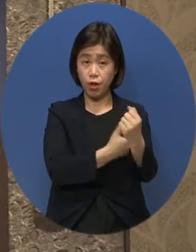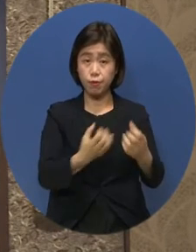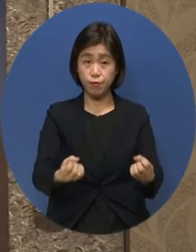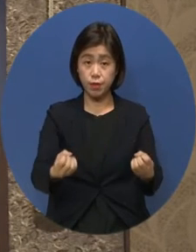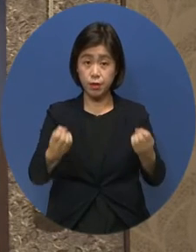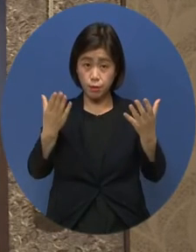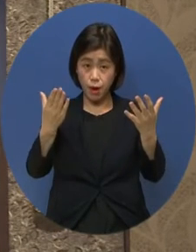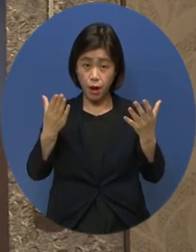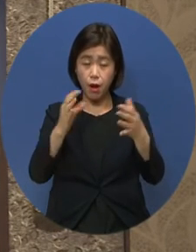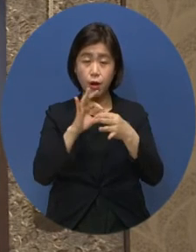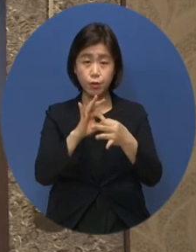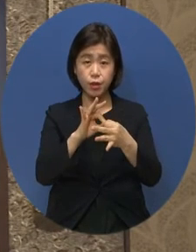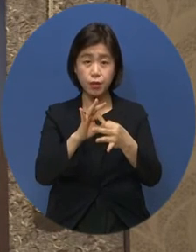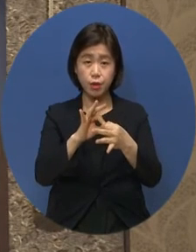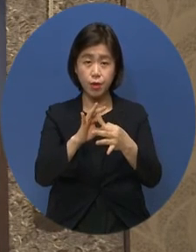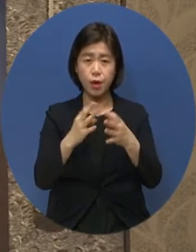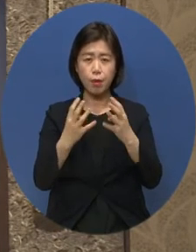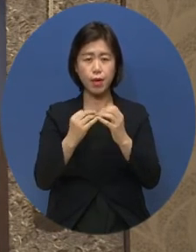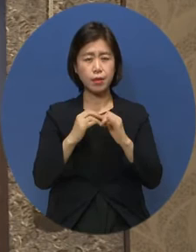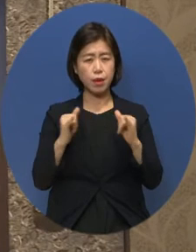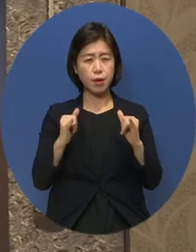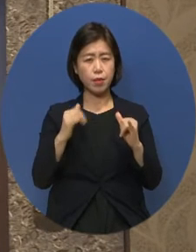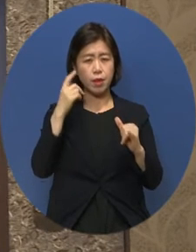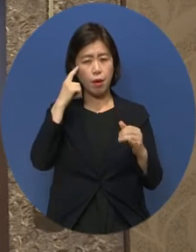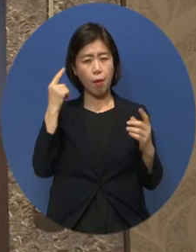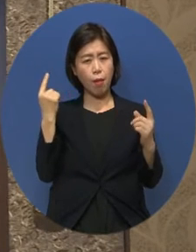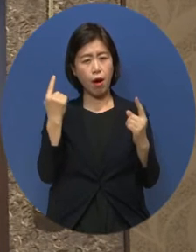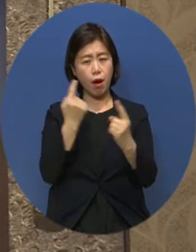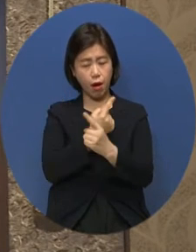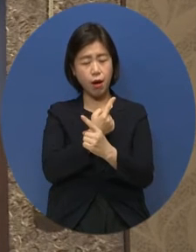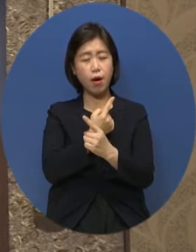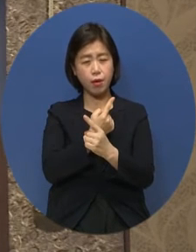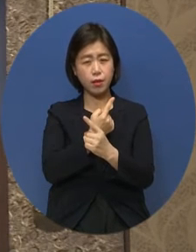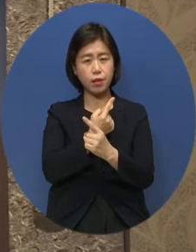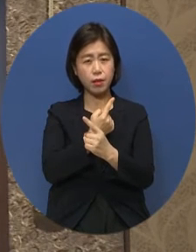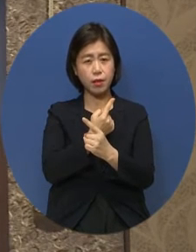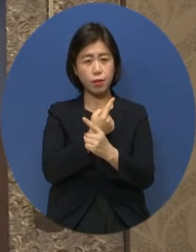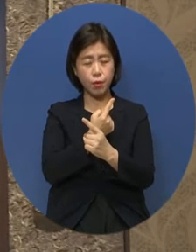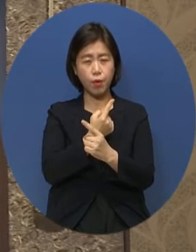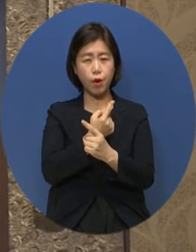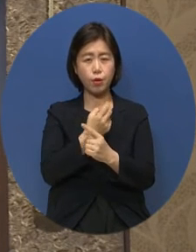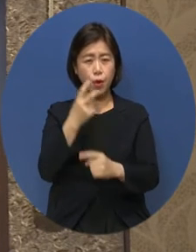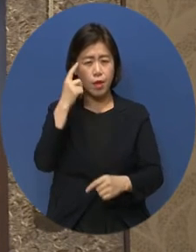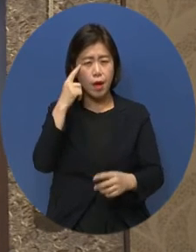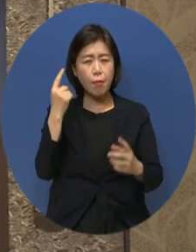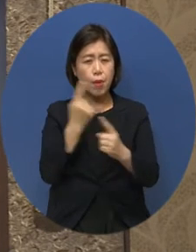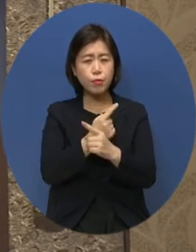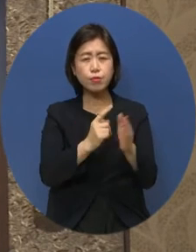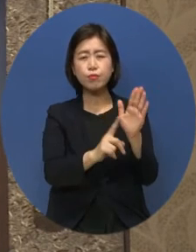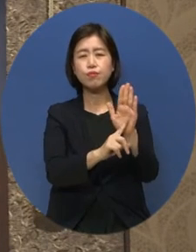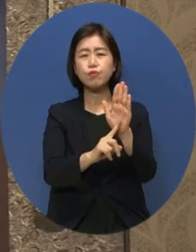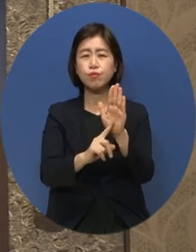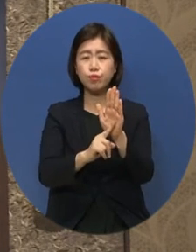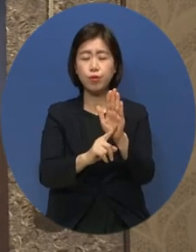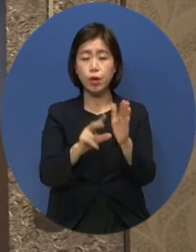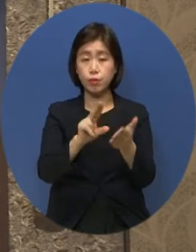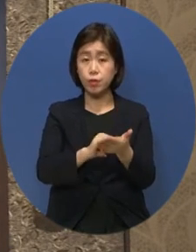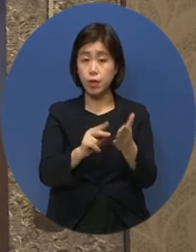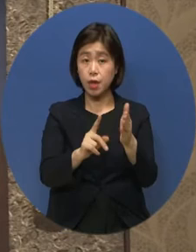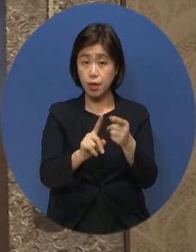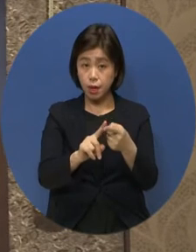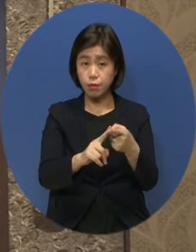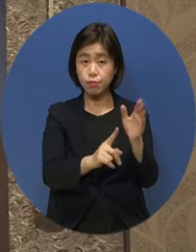가치를 고양하고 또 내재된 문제들을 또 주변에 전파에 내고 함께 문제 인식의